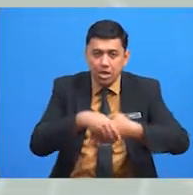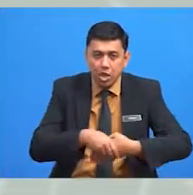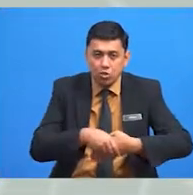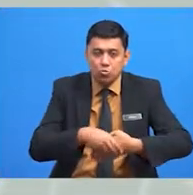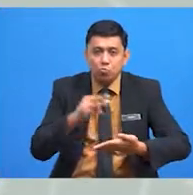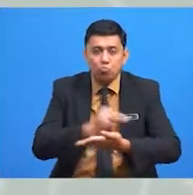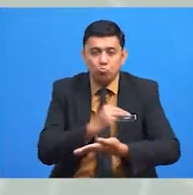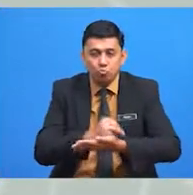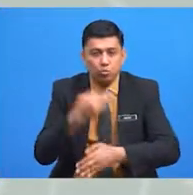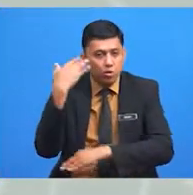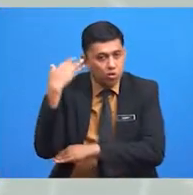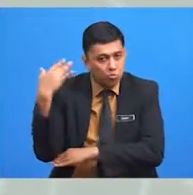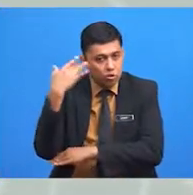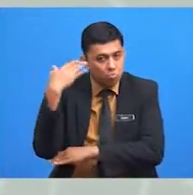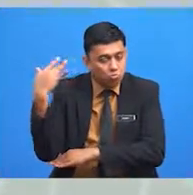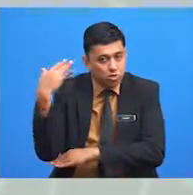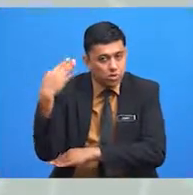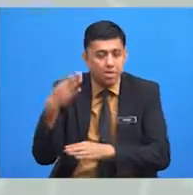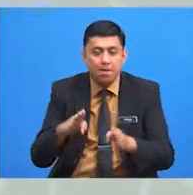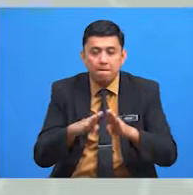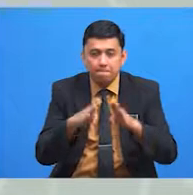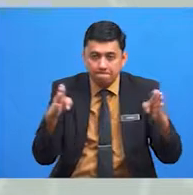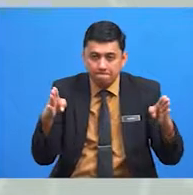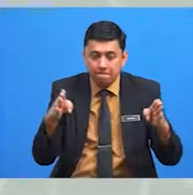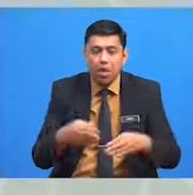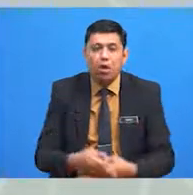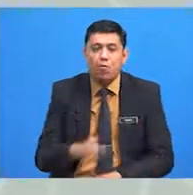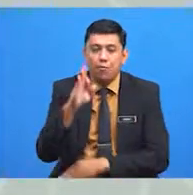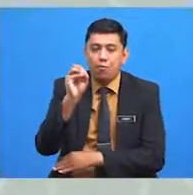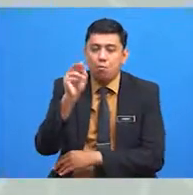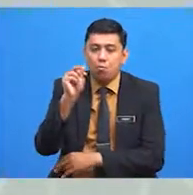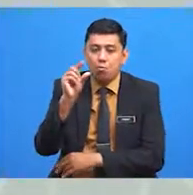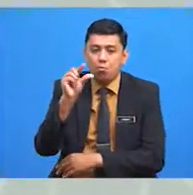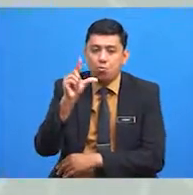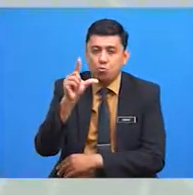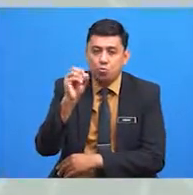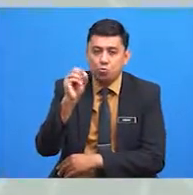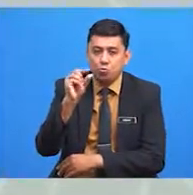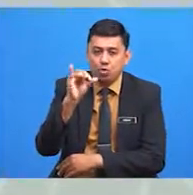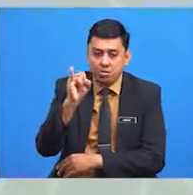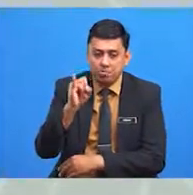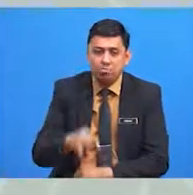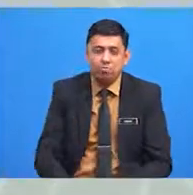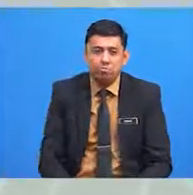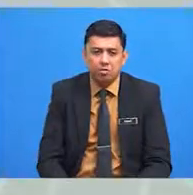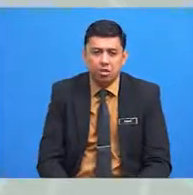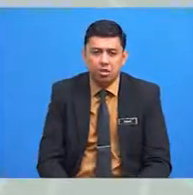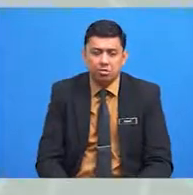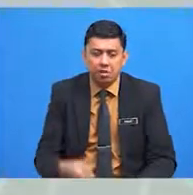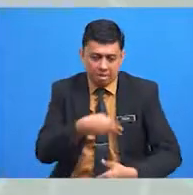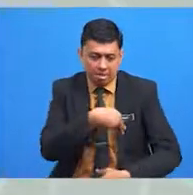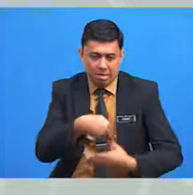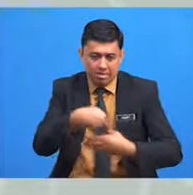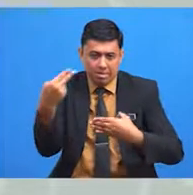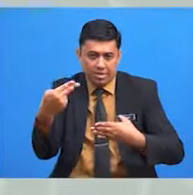mempunyai bunyi-bunyi bahasa, fonologi yang dihasilkan oleh alat